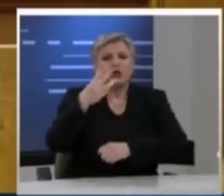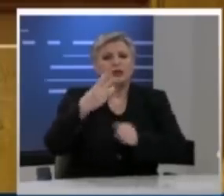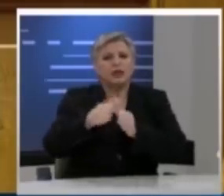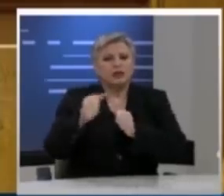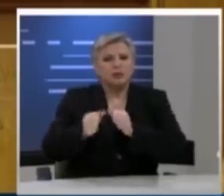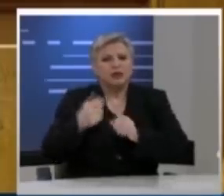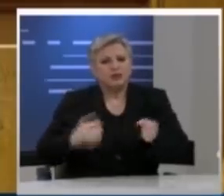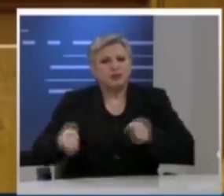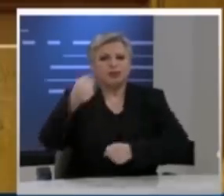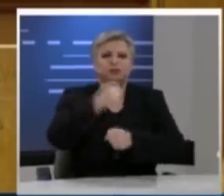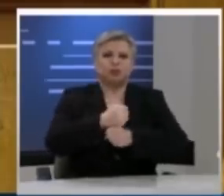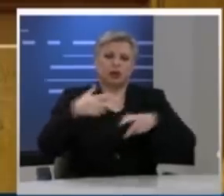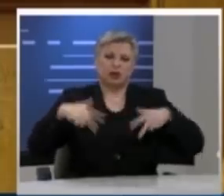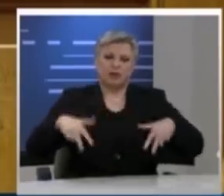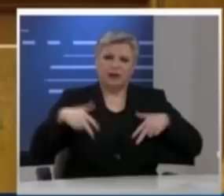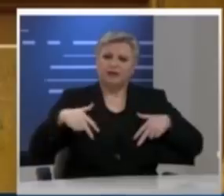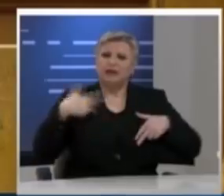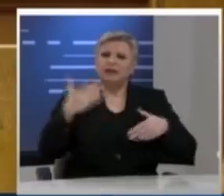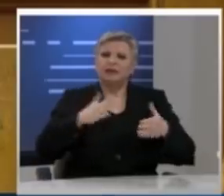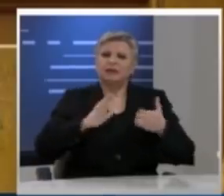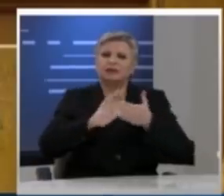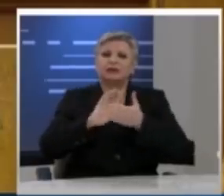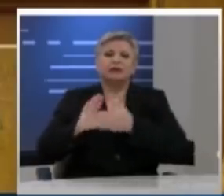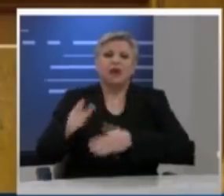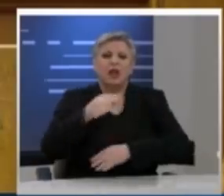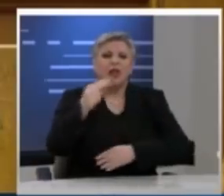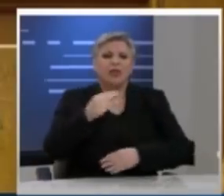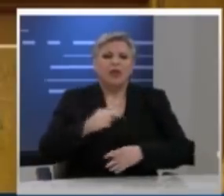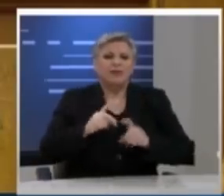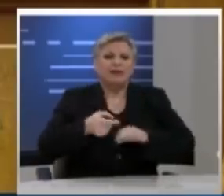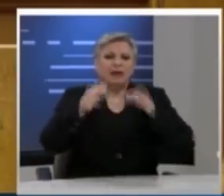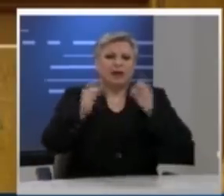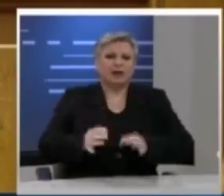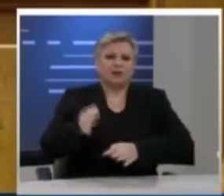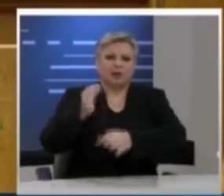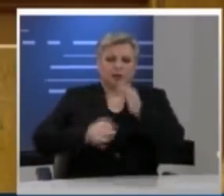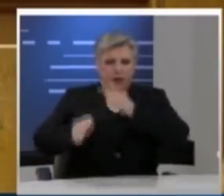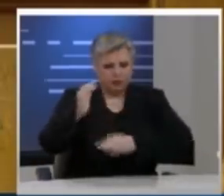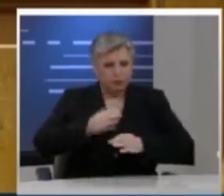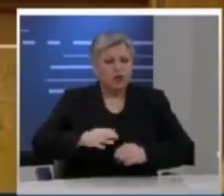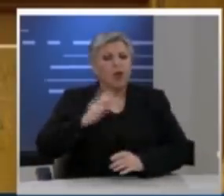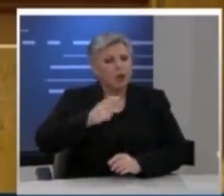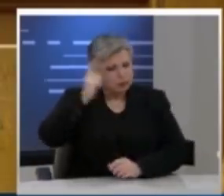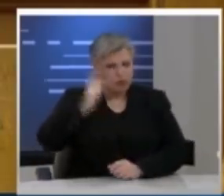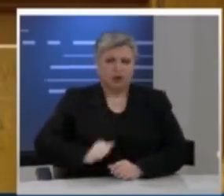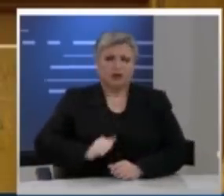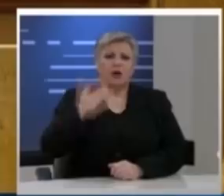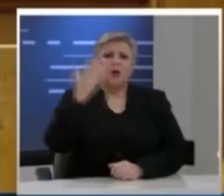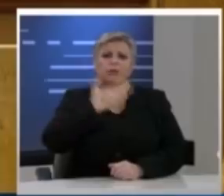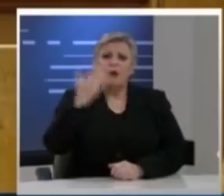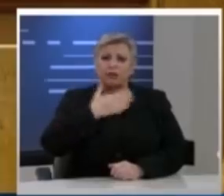στην κυβέρνηση όμως οι μαθητές θέλουν και να ζήσουν θέλουν και να